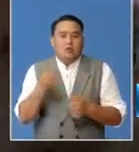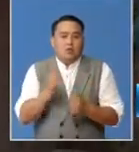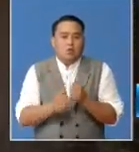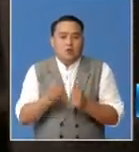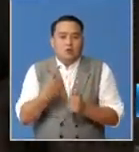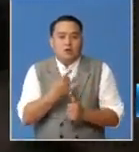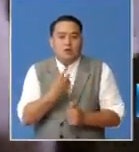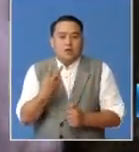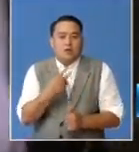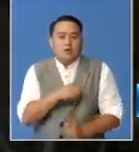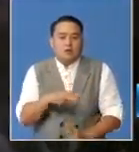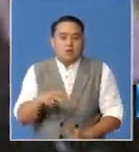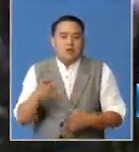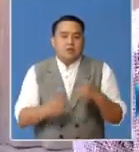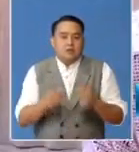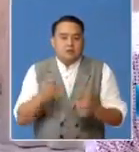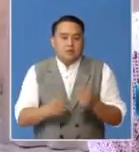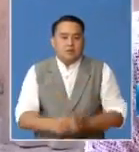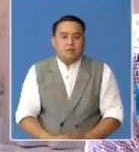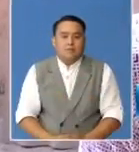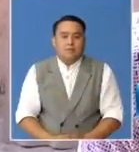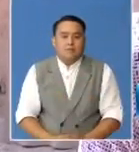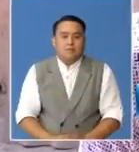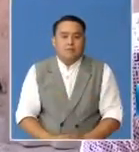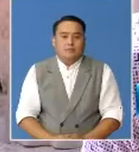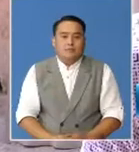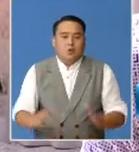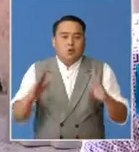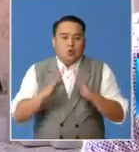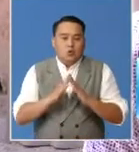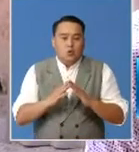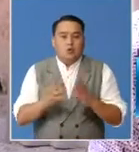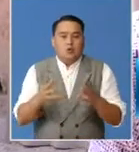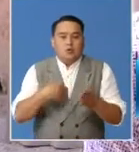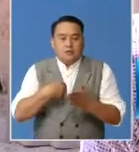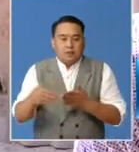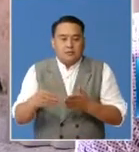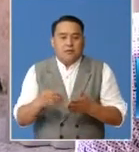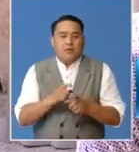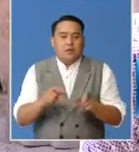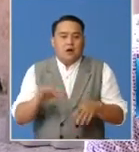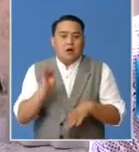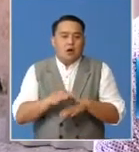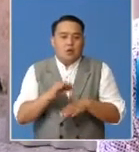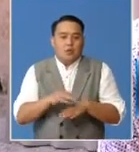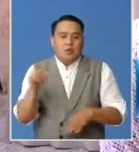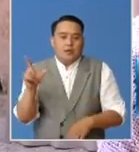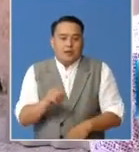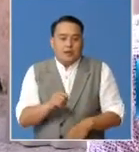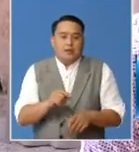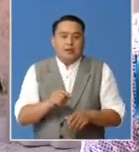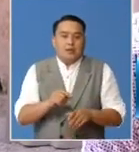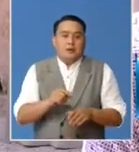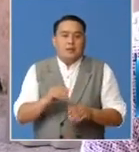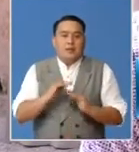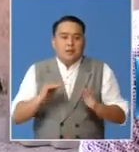әрқайсынан 1,5-2 литр сүт сауады. Жалпы үйден келіп алып келетін клиенттер бар. Ол кісілерде ауырып келетін кісілер бар. Баласын